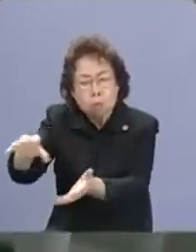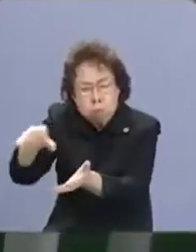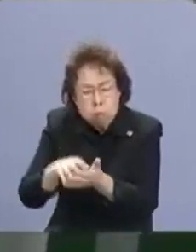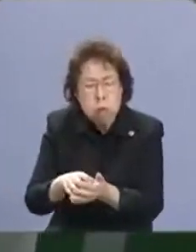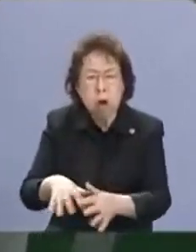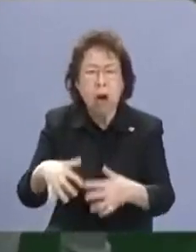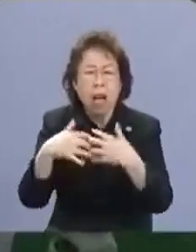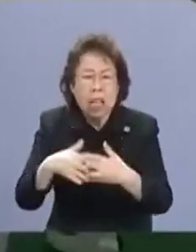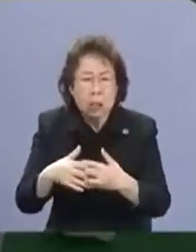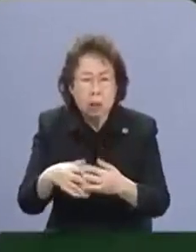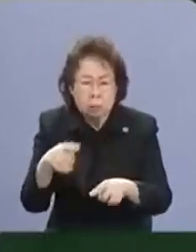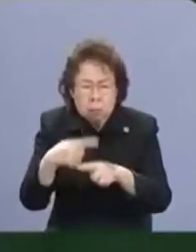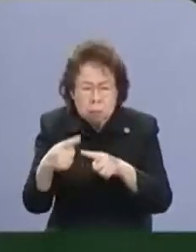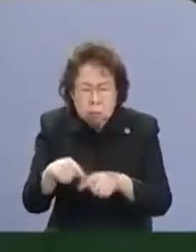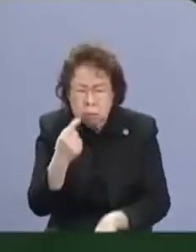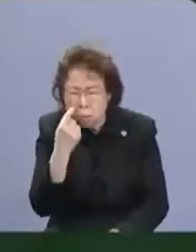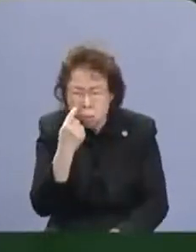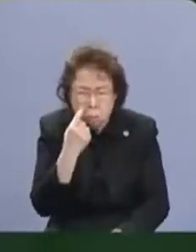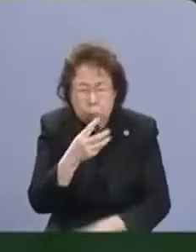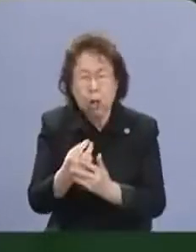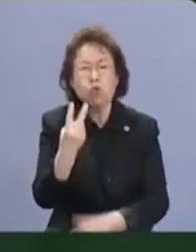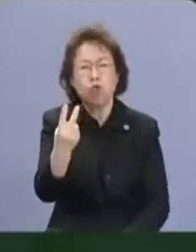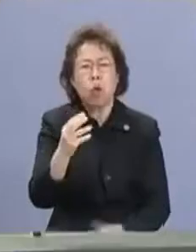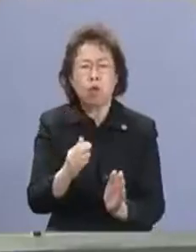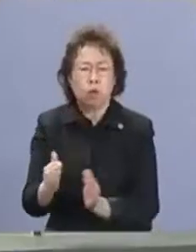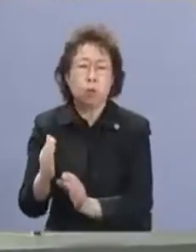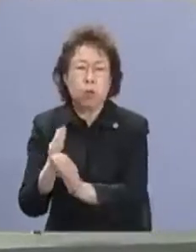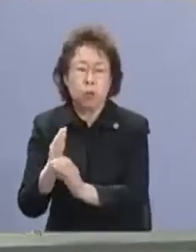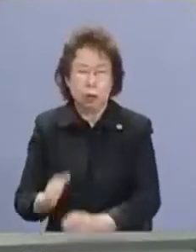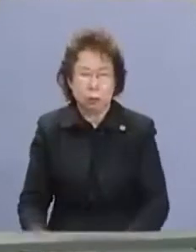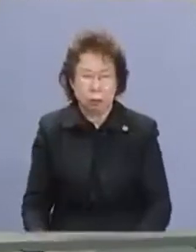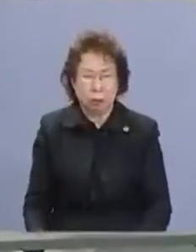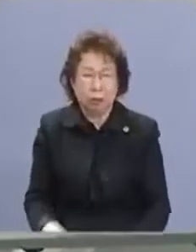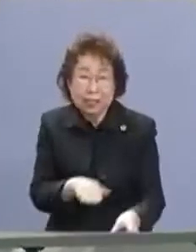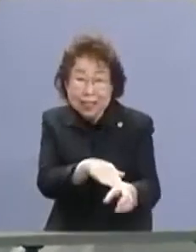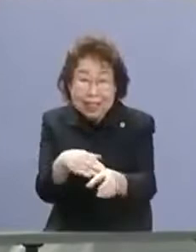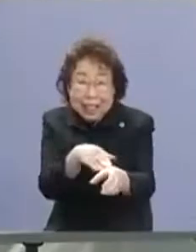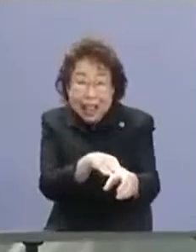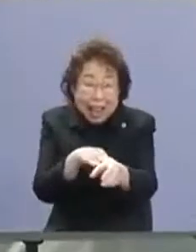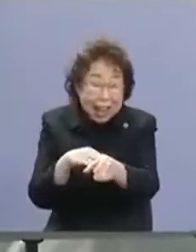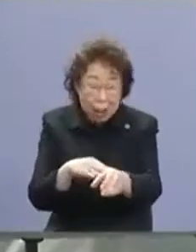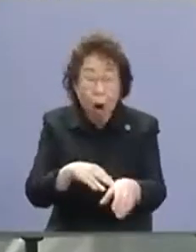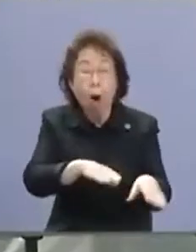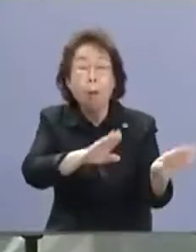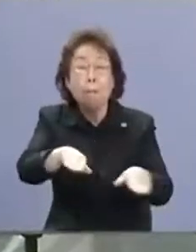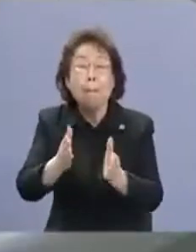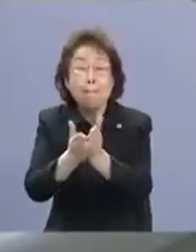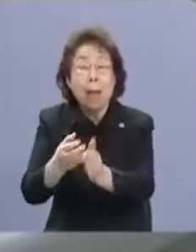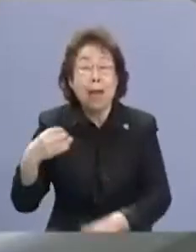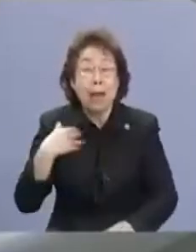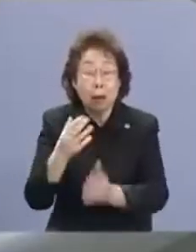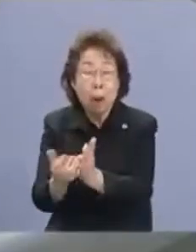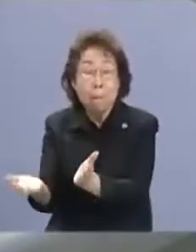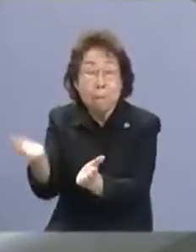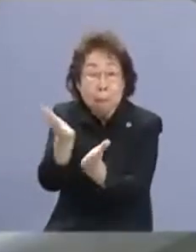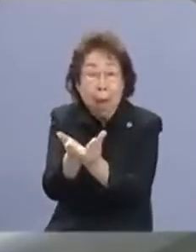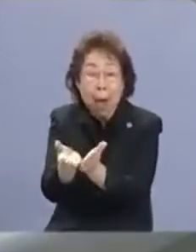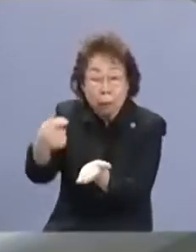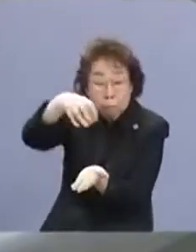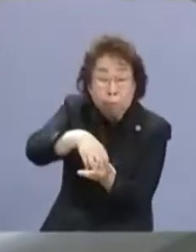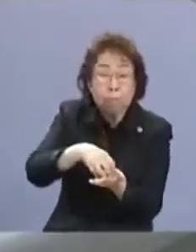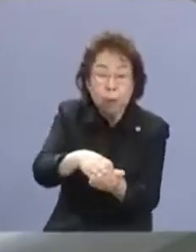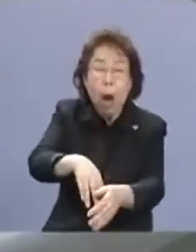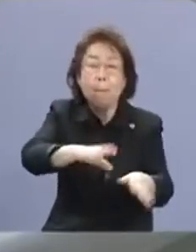계측장비 가 2개씩 갖춰져 있습니다 이 컨테이너를 한국해양과학기술원 조사서 4 실고 다니며